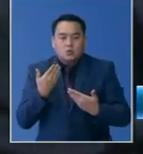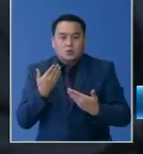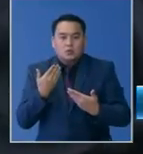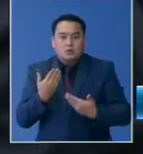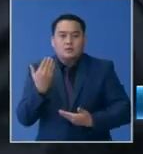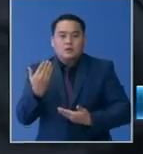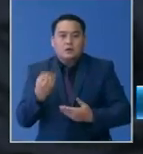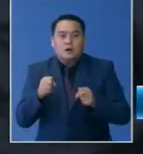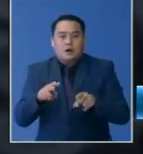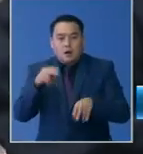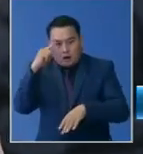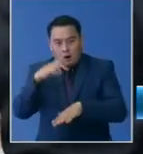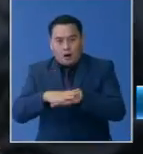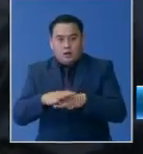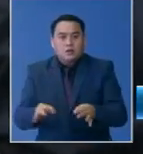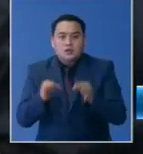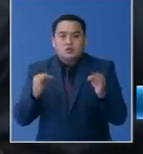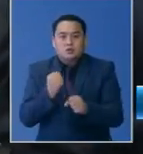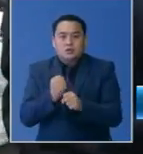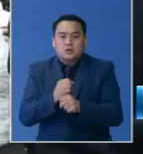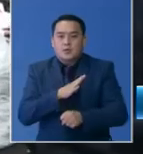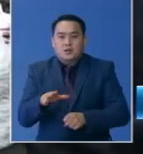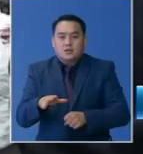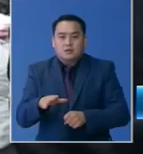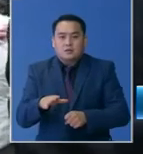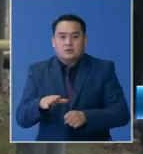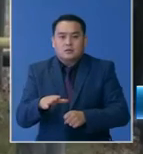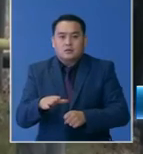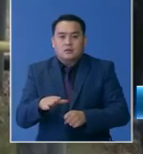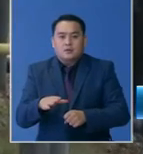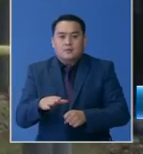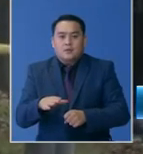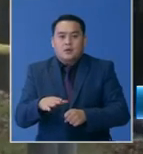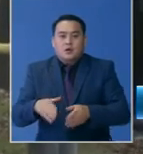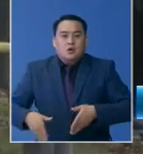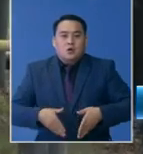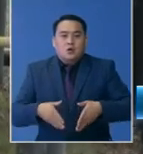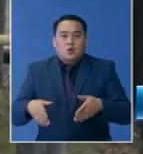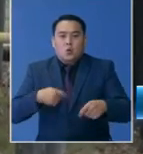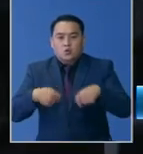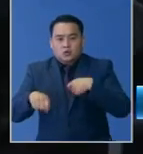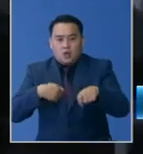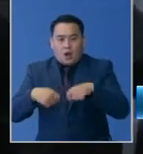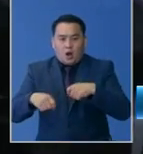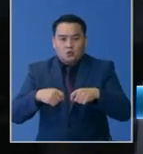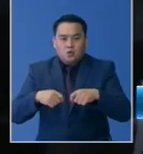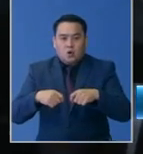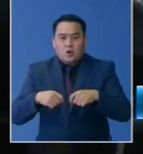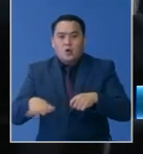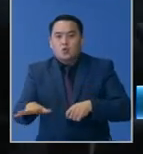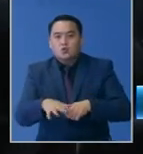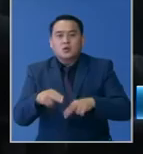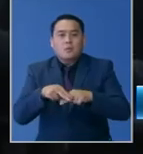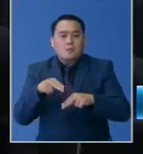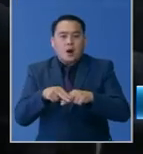вы как яким местный, ничего не сделали здесь, к сожалению. Жол бойындағы жабай саудаға жол беріп отырған учаскелік